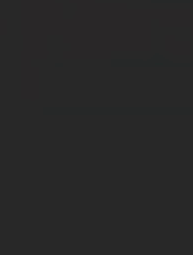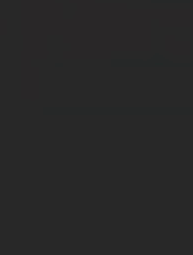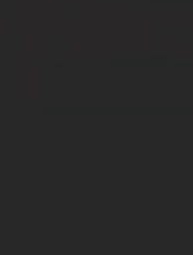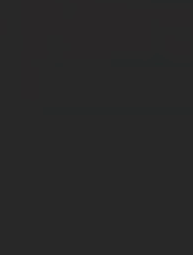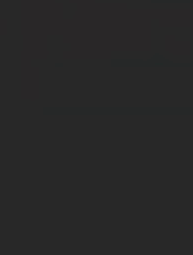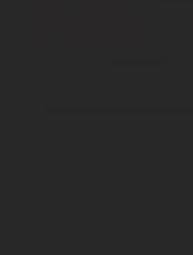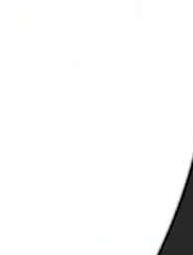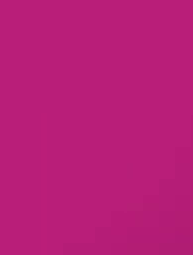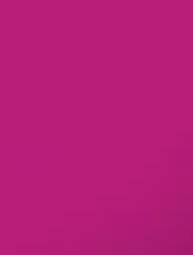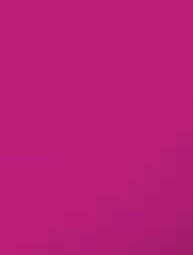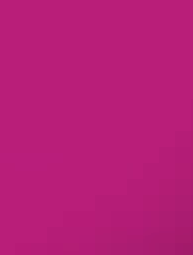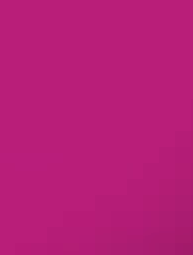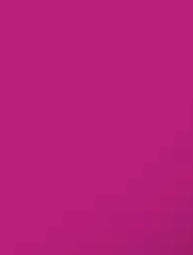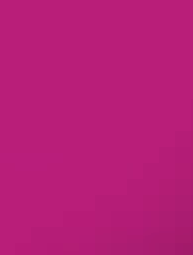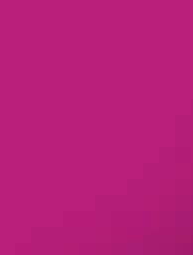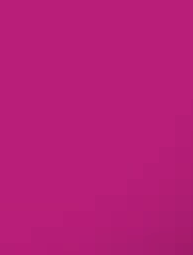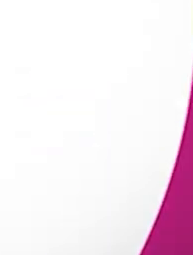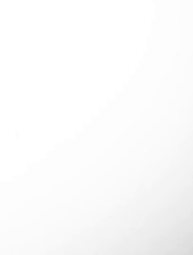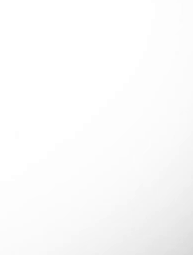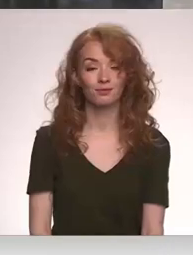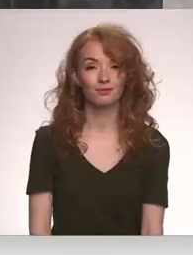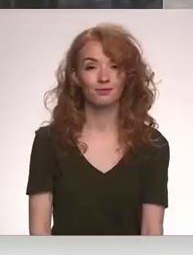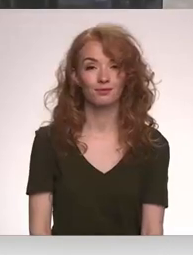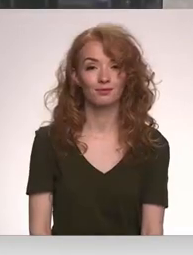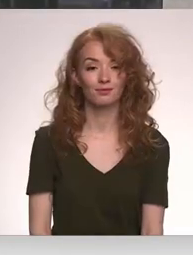Re, viss ēters ir te!